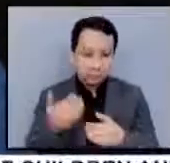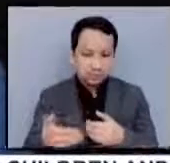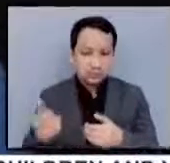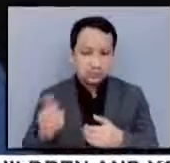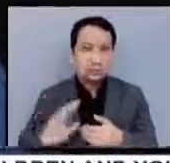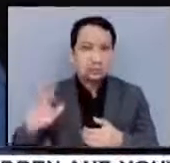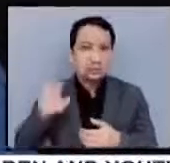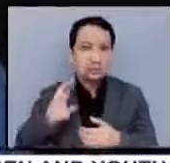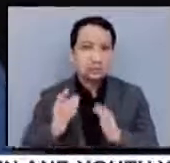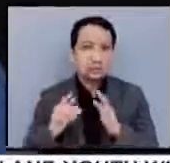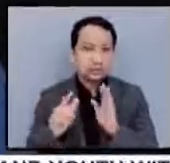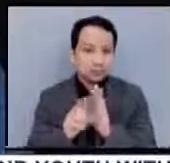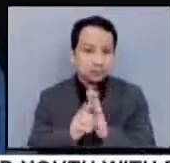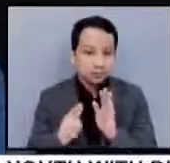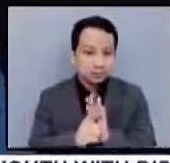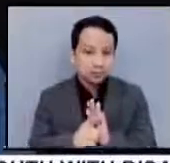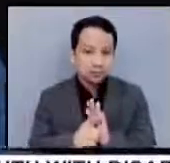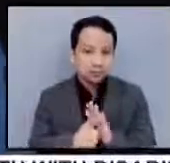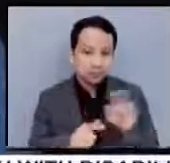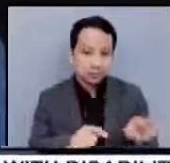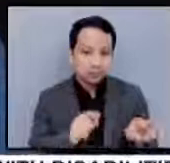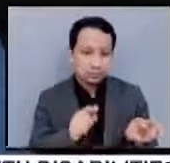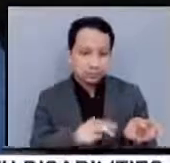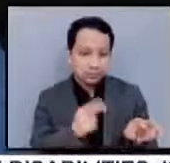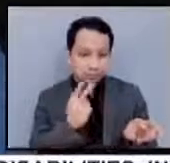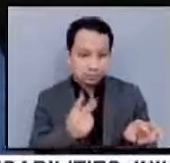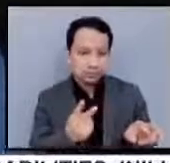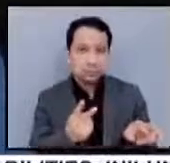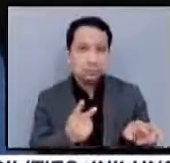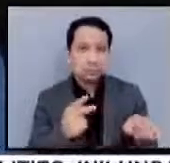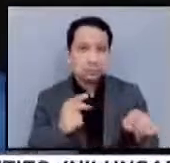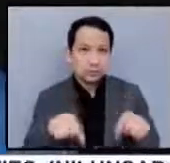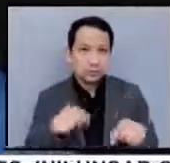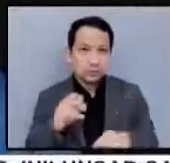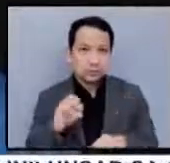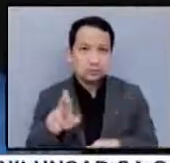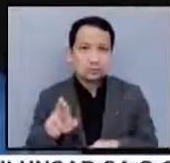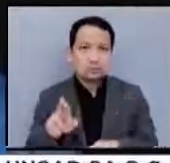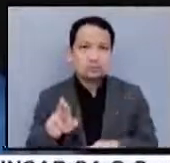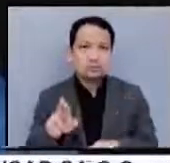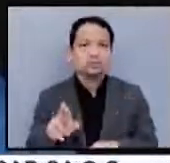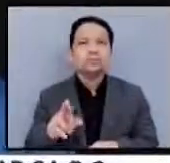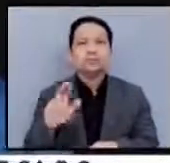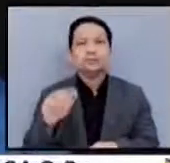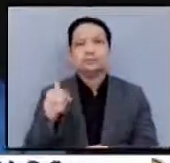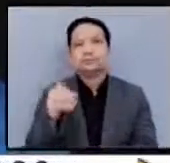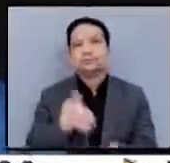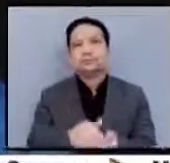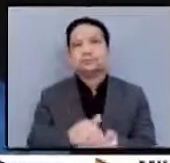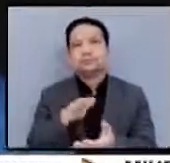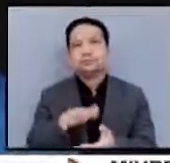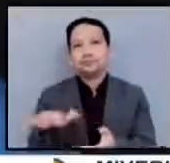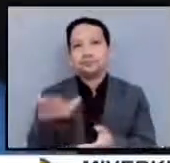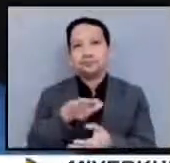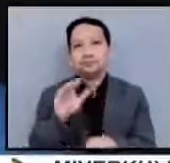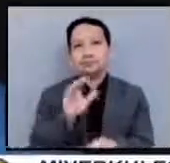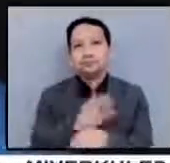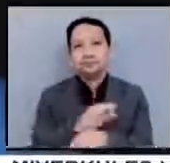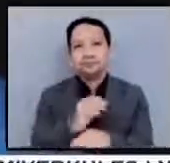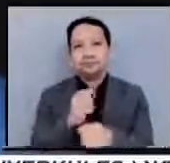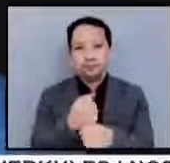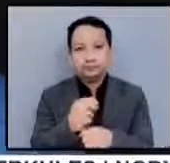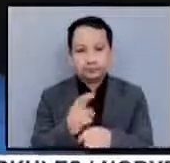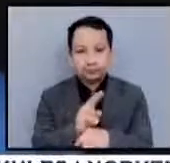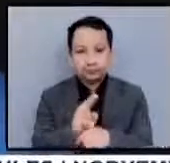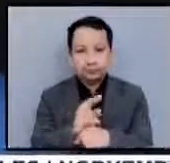yan, makikita natin just in Metro Manila alone, naging 10,000. Lahat, you're forcing everybody to use